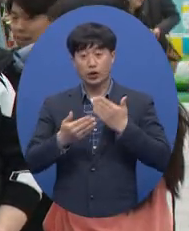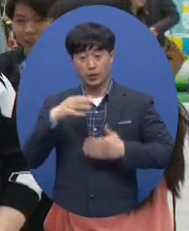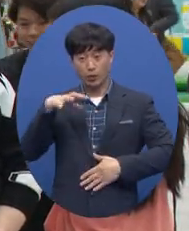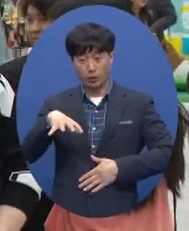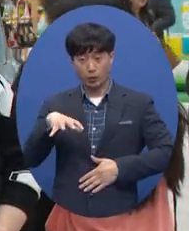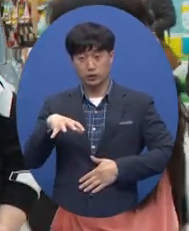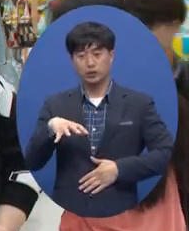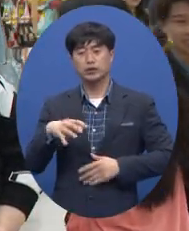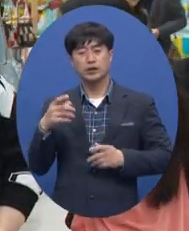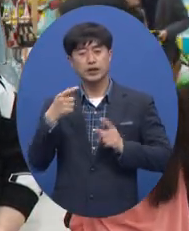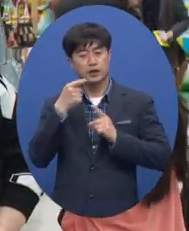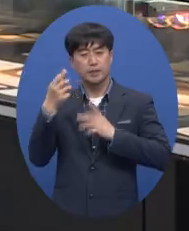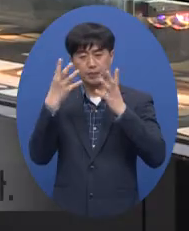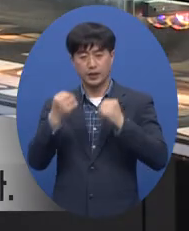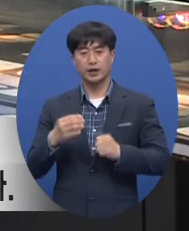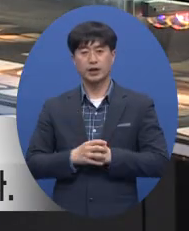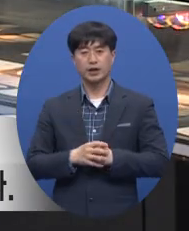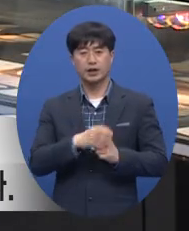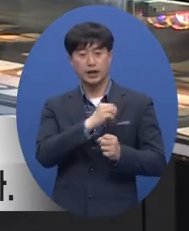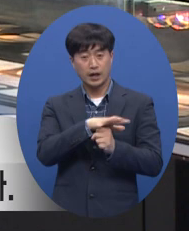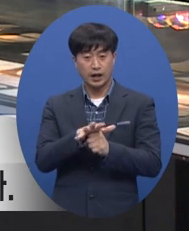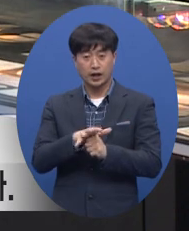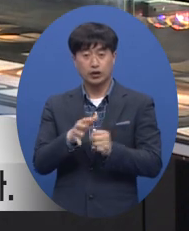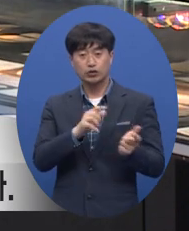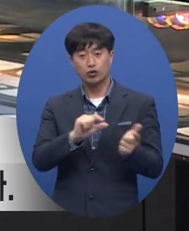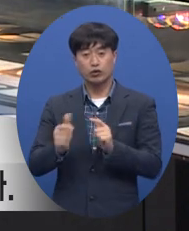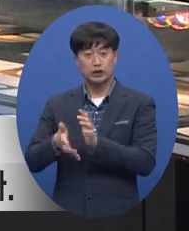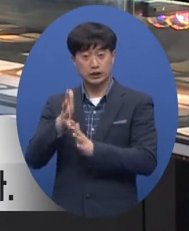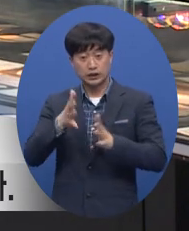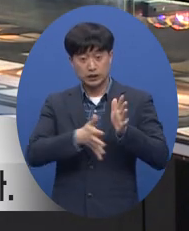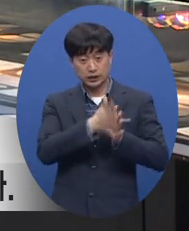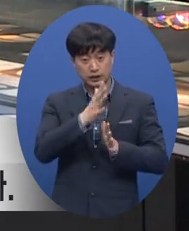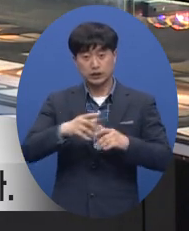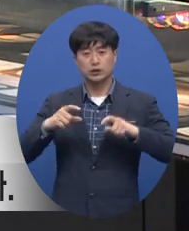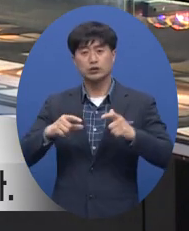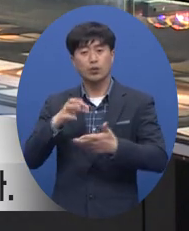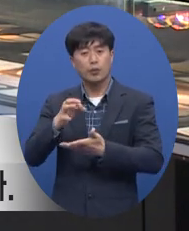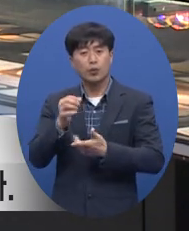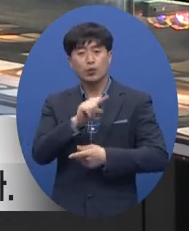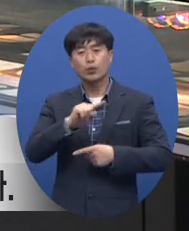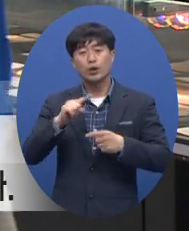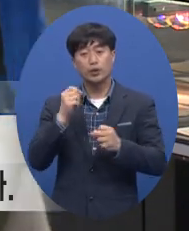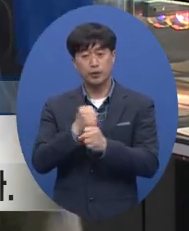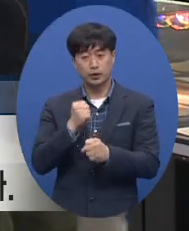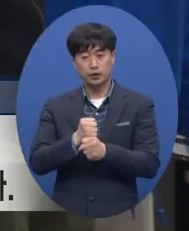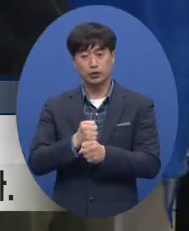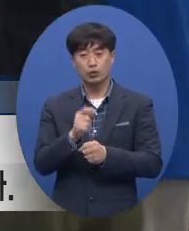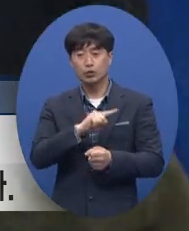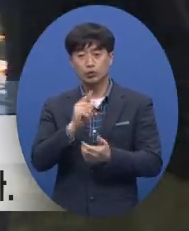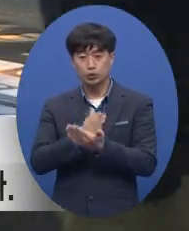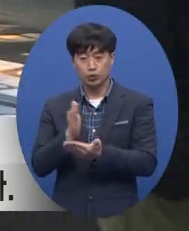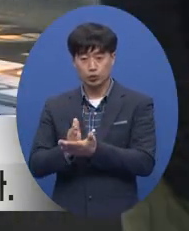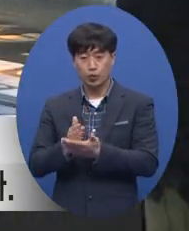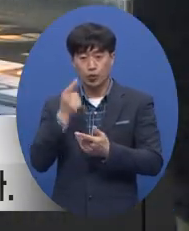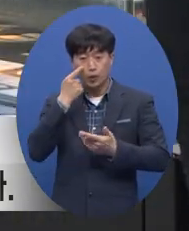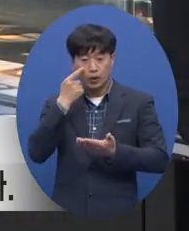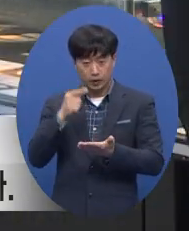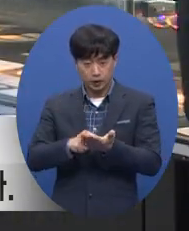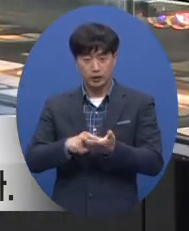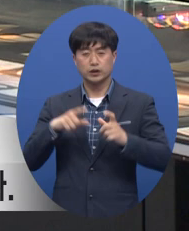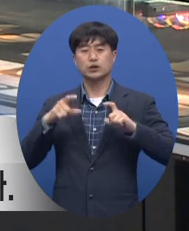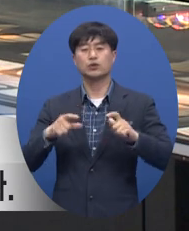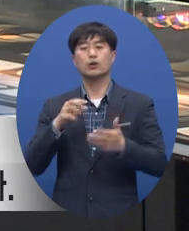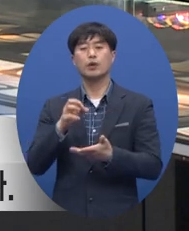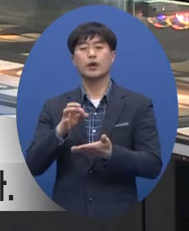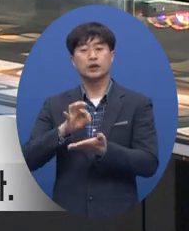호응을 얻었습니다 다양한 여럿이 에어 지역화폐 가 어떤식으로 발행되고 있는데 어떤 종류가 있는지 확인도